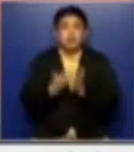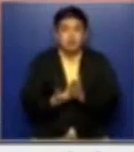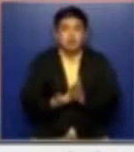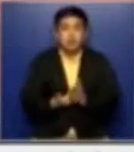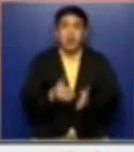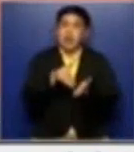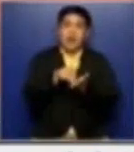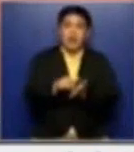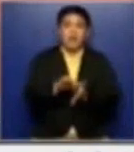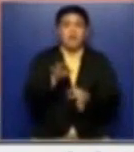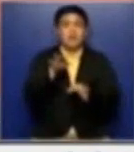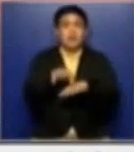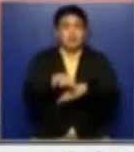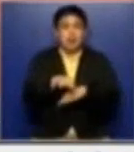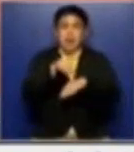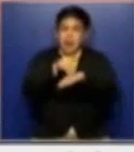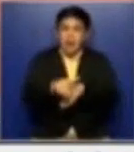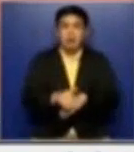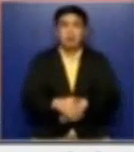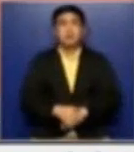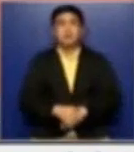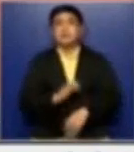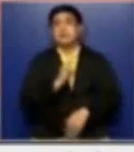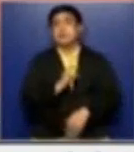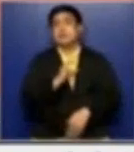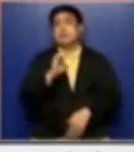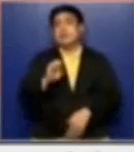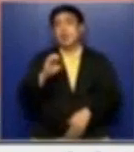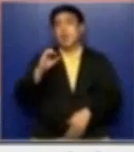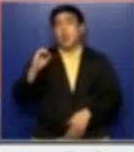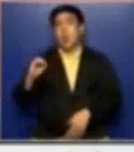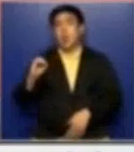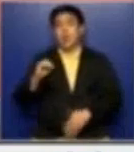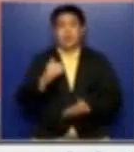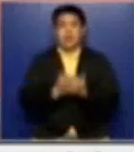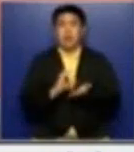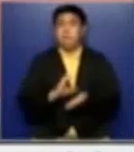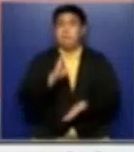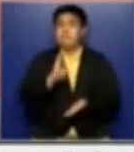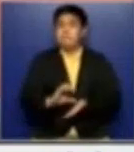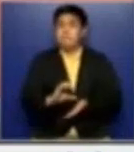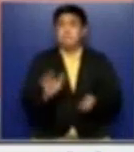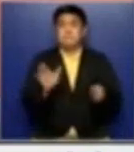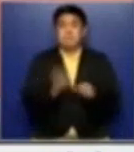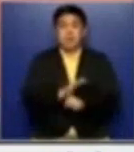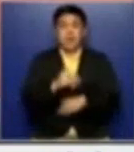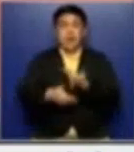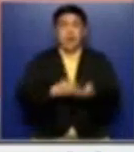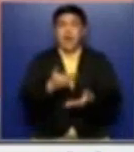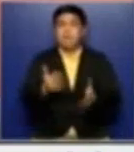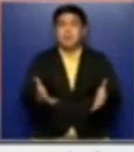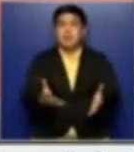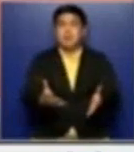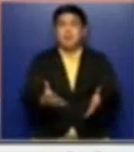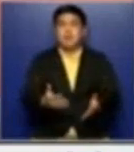ทิ้งเหมือนท่านบิ่งขวัญพูด CEO ที่ใช้เงินบริษัทเต็มแม็กแต่ยอดขายไม่มาผลประ